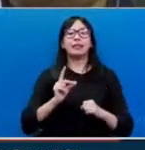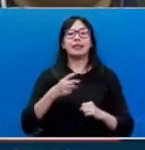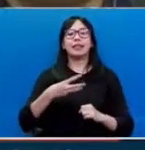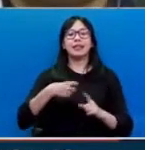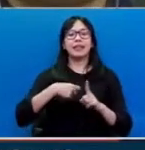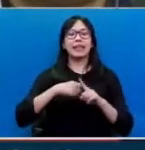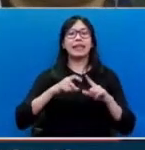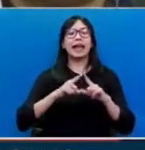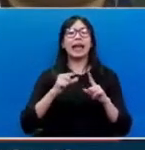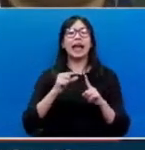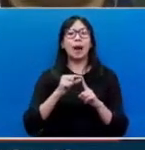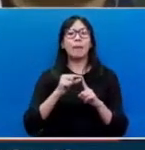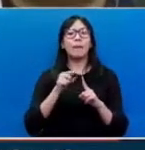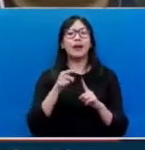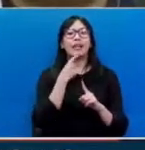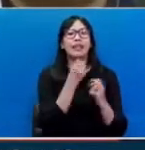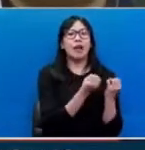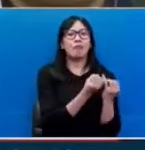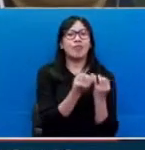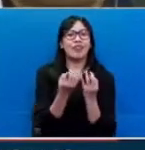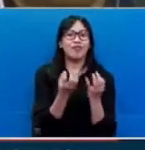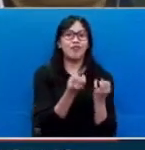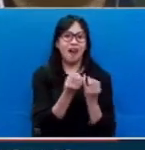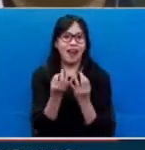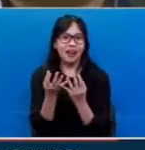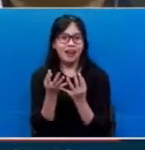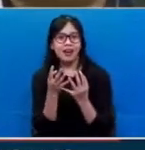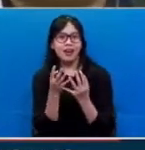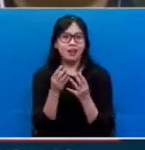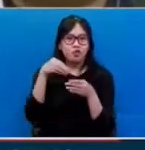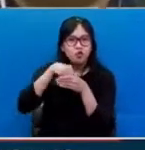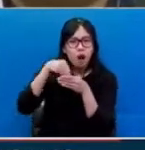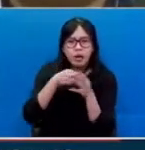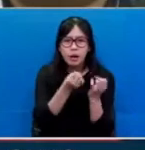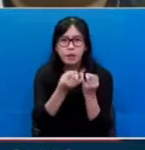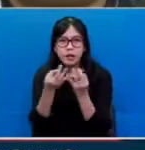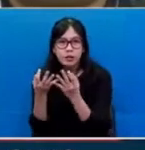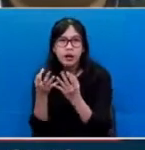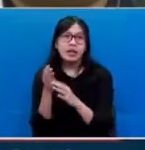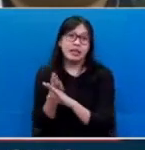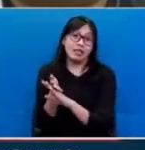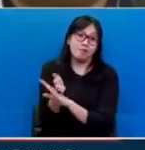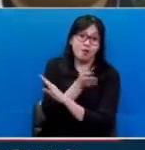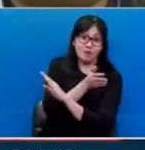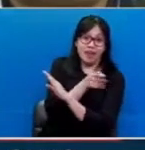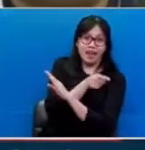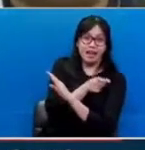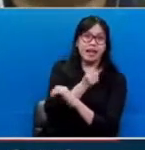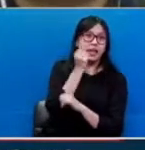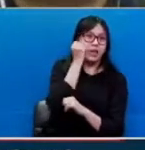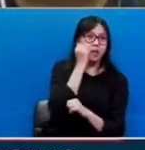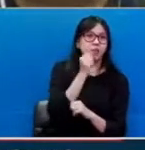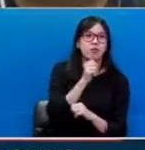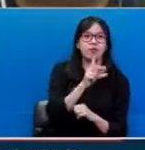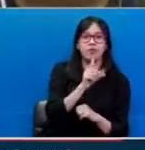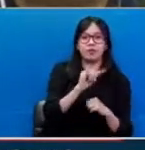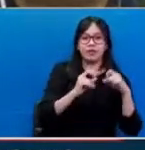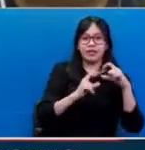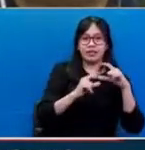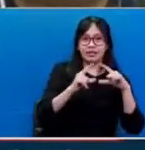ini ini berurutan kan setelah Ibu Lisa itu baru masuk setelah itu Eh ibu siapa Ibu Leoni ya He